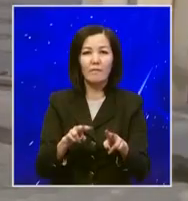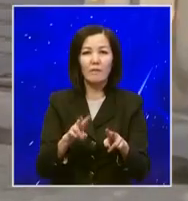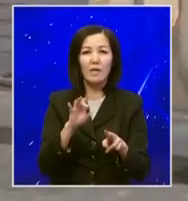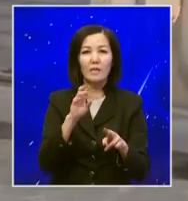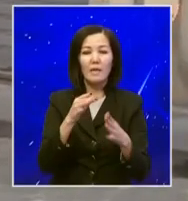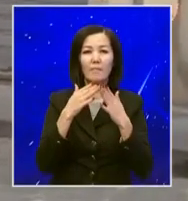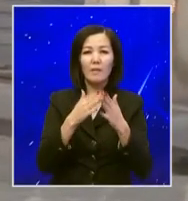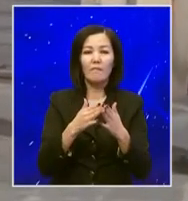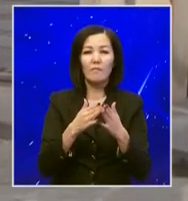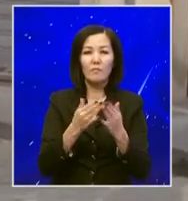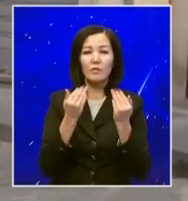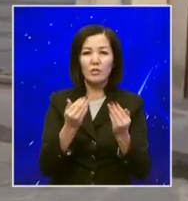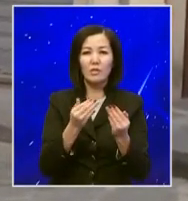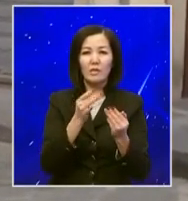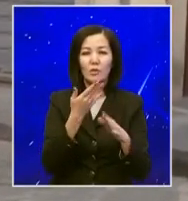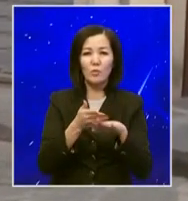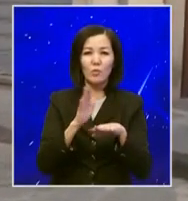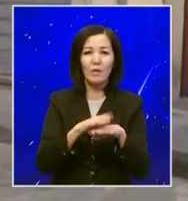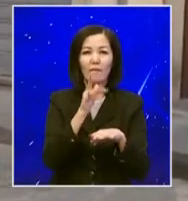эпоху COVID-19.